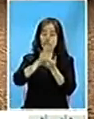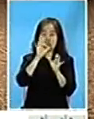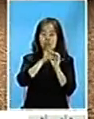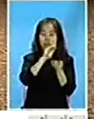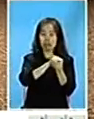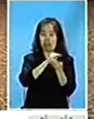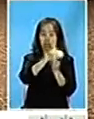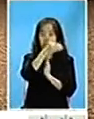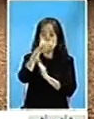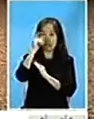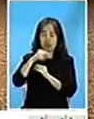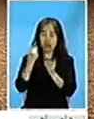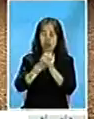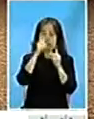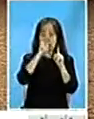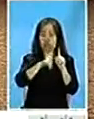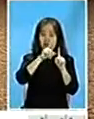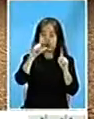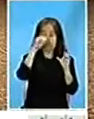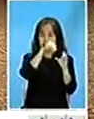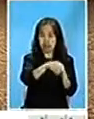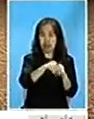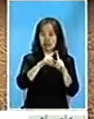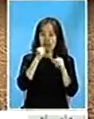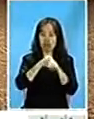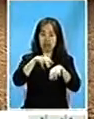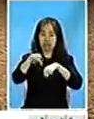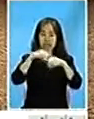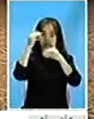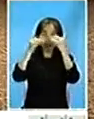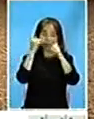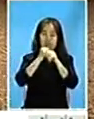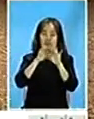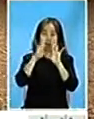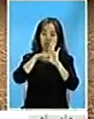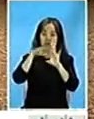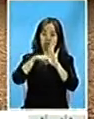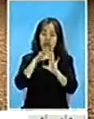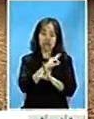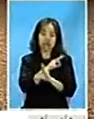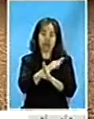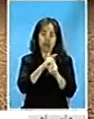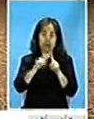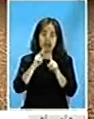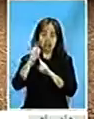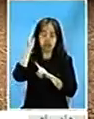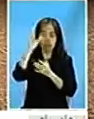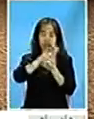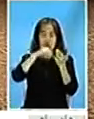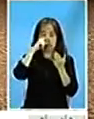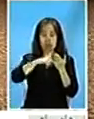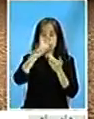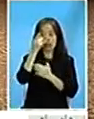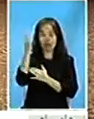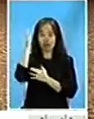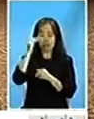มันควรจะได้ 1,000 ล้านสักทีนึงนะคะก็จะได้เดินหน้าแล้วก็เปิดรับสมัครสมาชิกแล้วเราก็จะได้เตรียมอนาคตประเทศไทยเราทำให้คนไทย